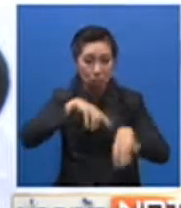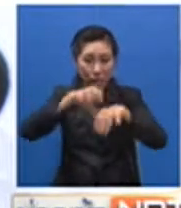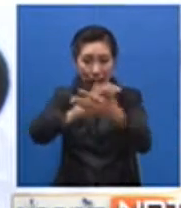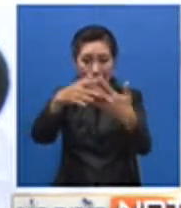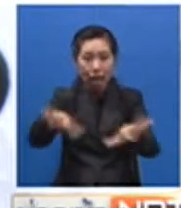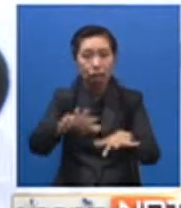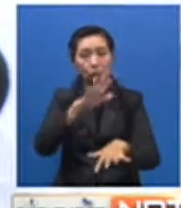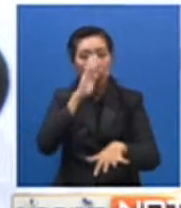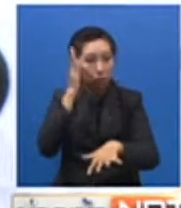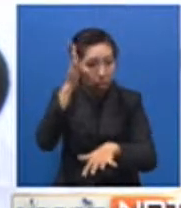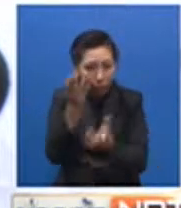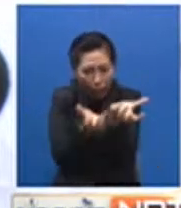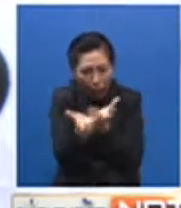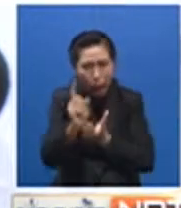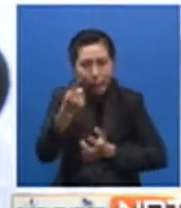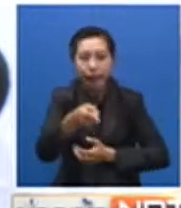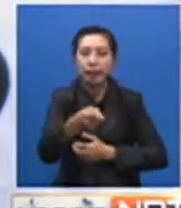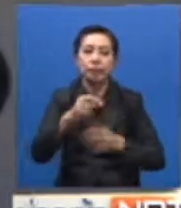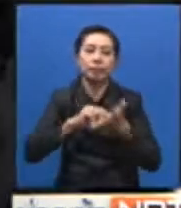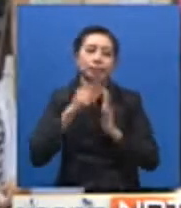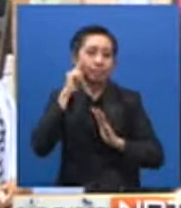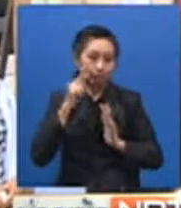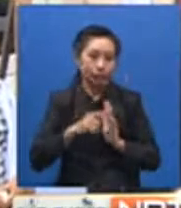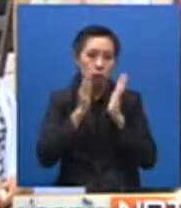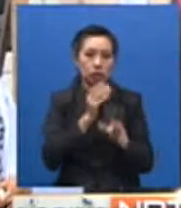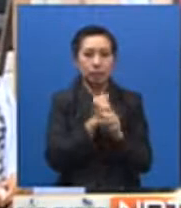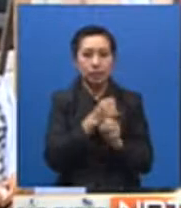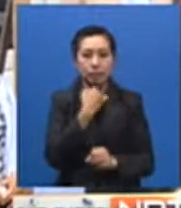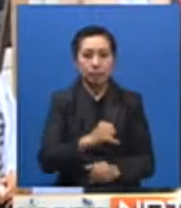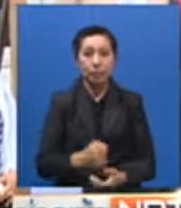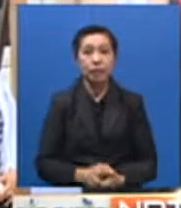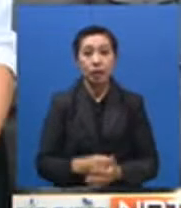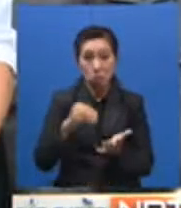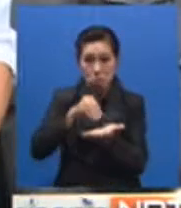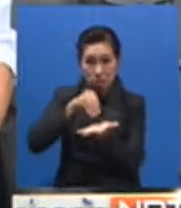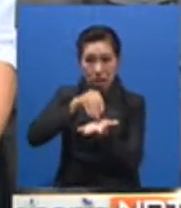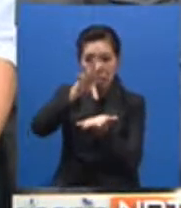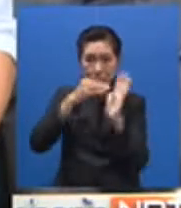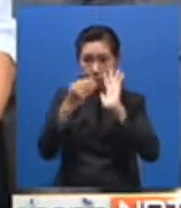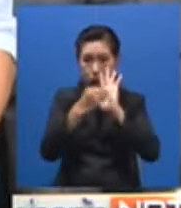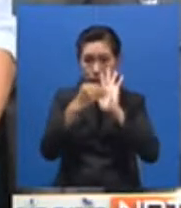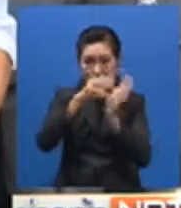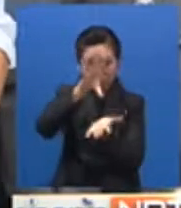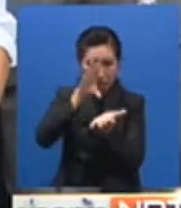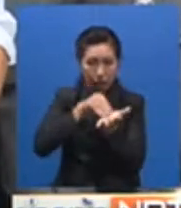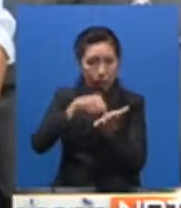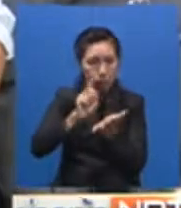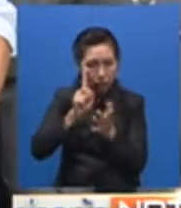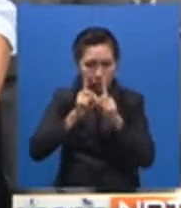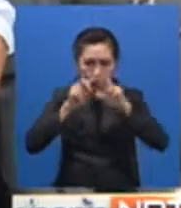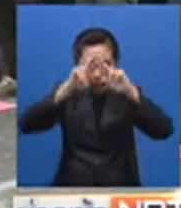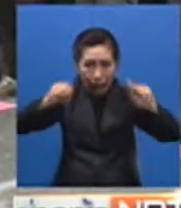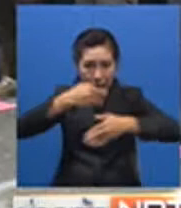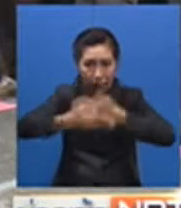ระเบียบขึ้นความผิดทางวินัยก็คงต้องปรากฏครับ จากข้อมูลของกรุงเทพมหานครพบว่ามีรายชื่อผู้ค้าจริง